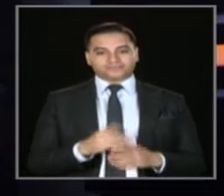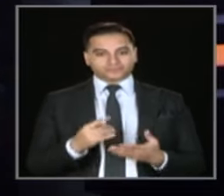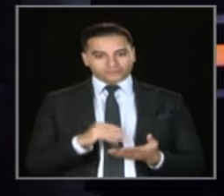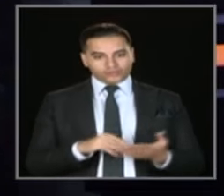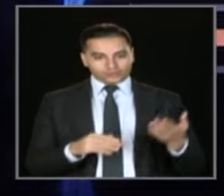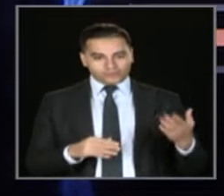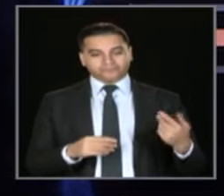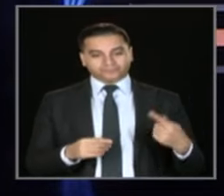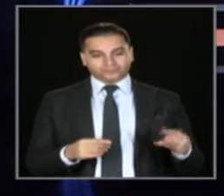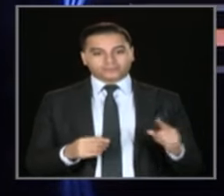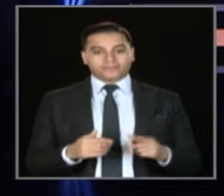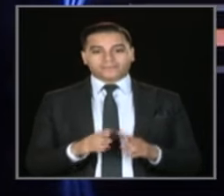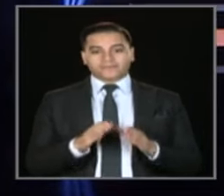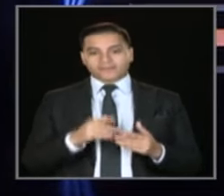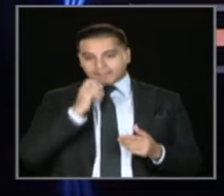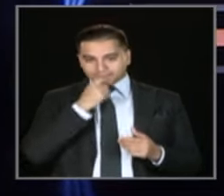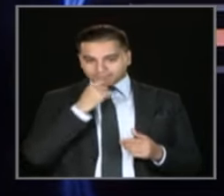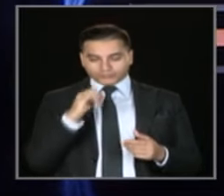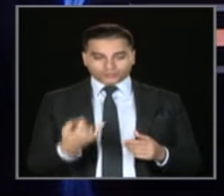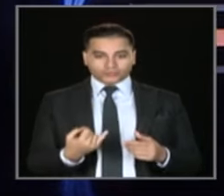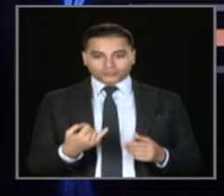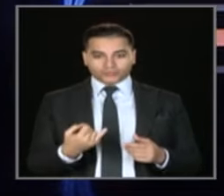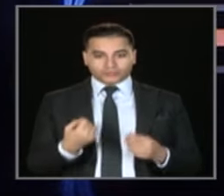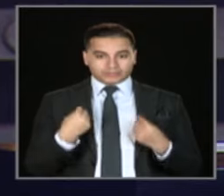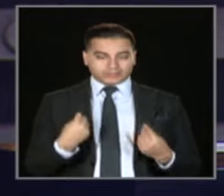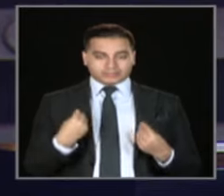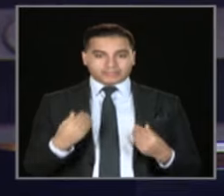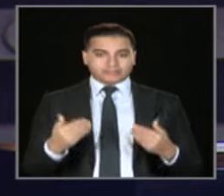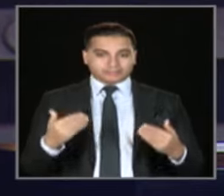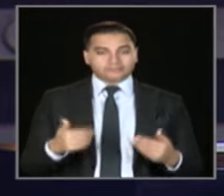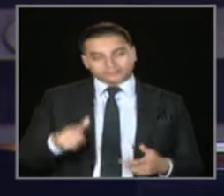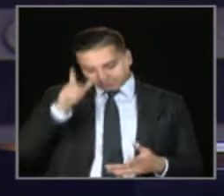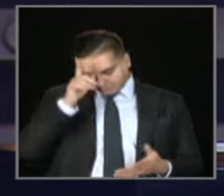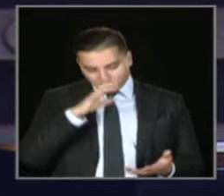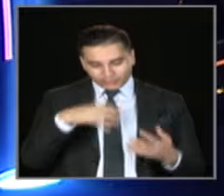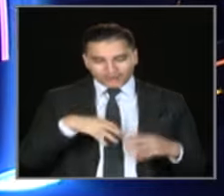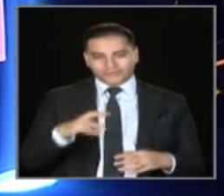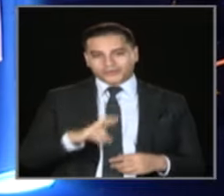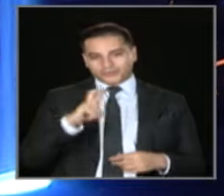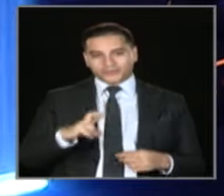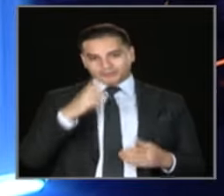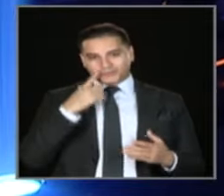الكرنك. رمسيس أنت جوكر؟ حسب سير المباراة دلوقتي برضو. جغرافيا والسؤال هو،